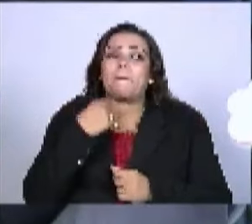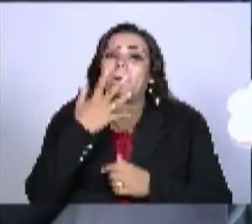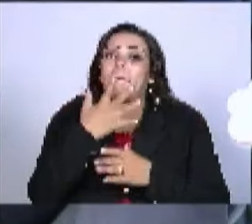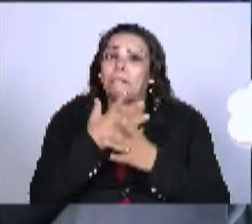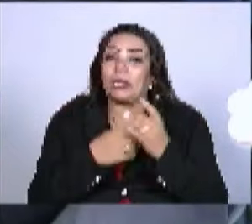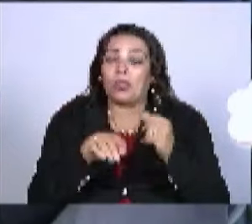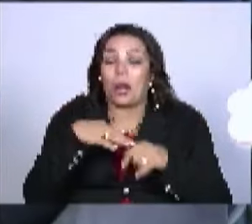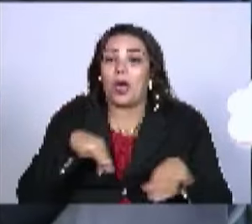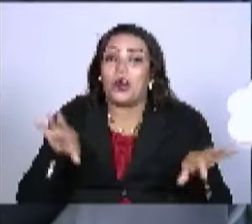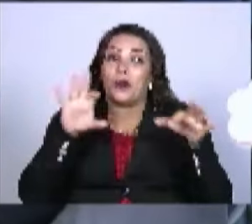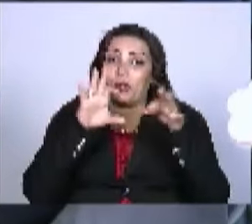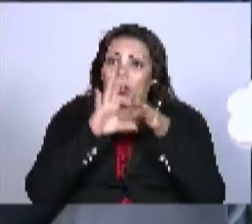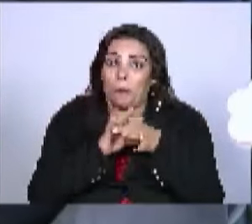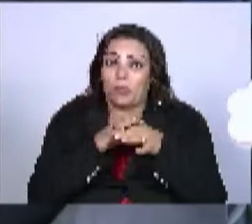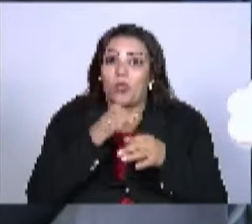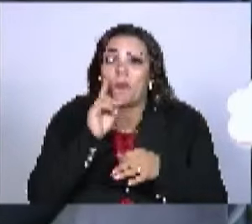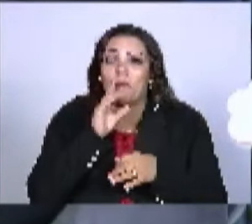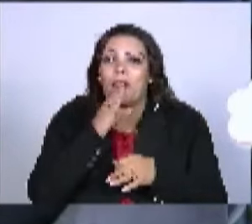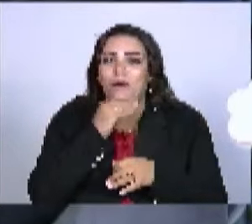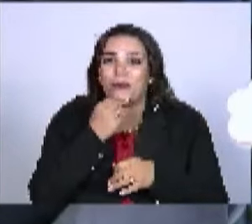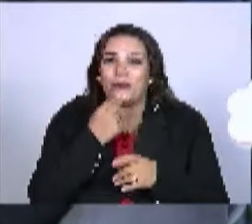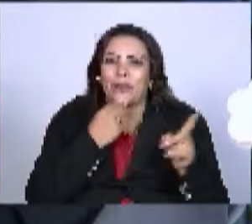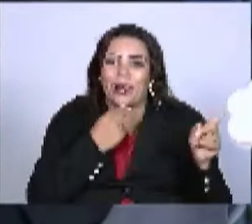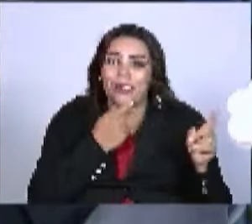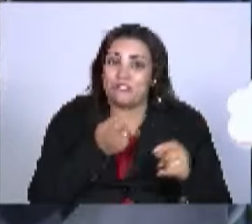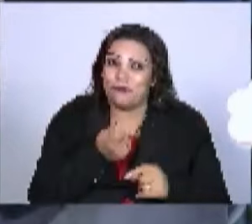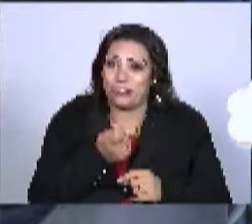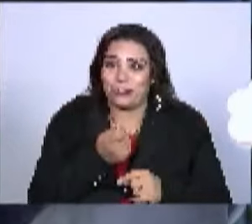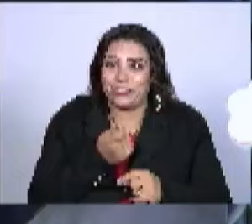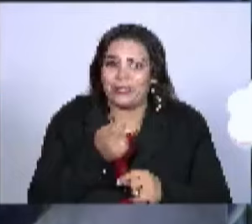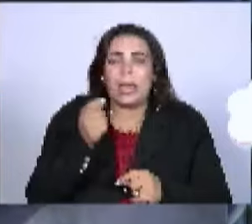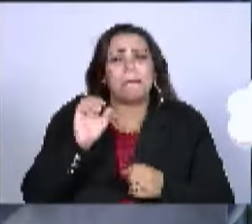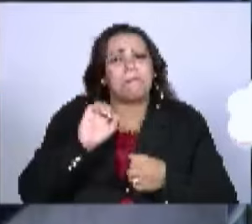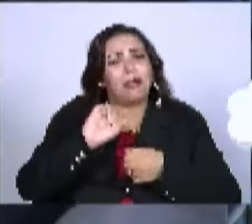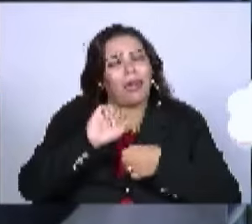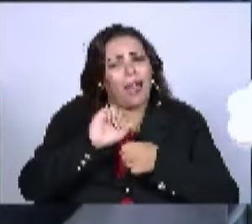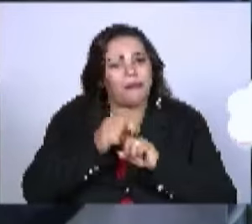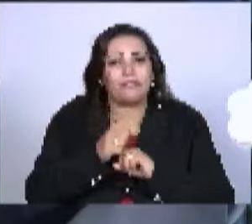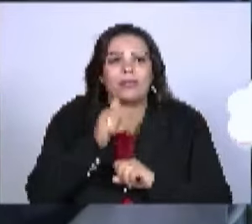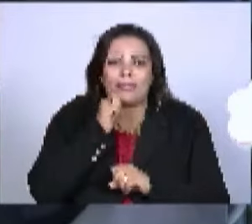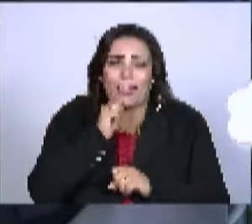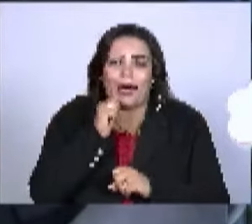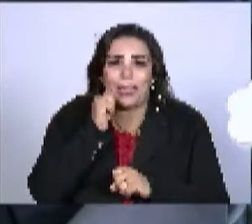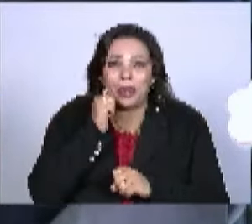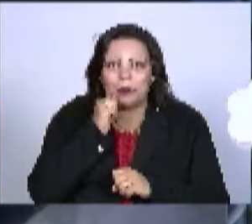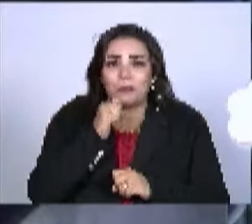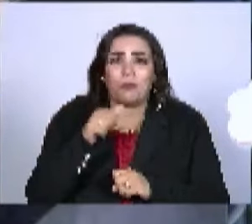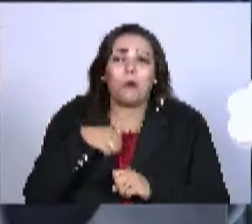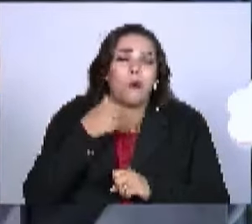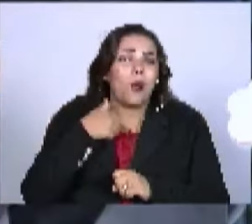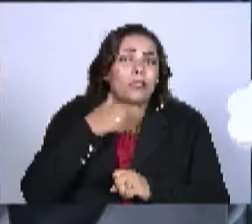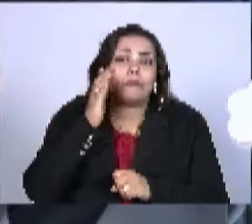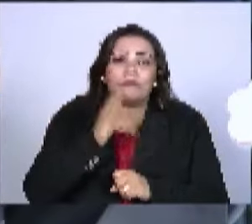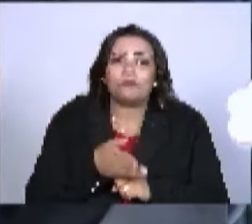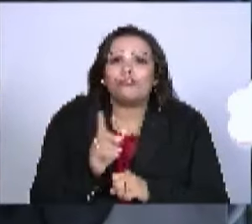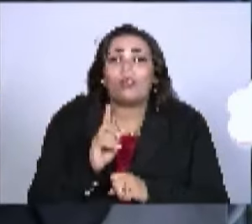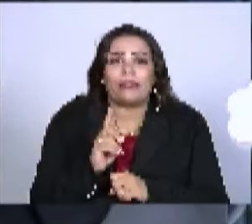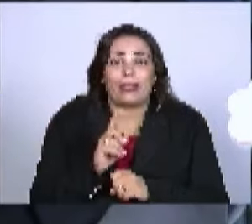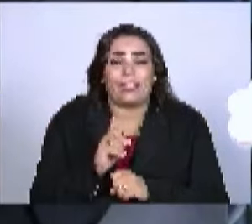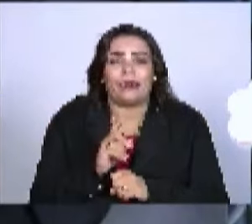اللي رابطك باهله الفلوس وانت غصب عنك بتضغطي على نفسك وانت مش قادره